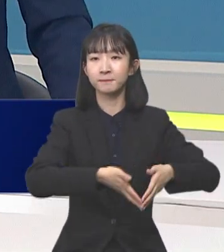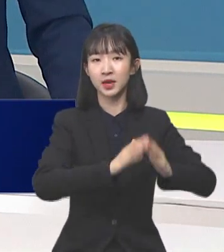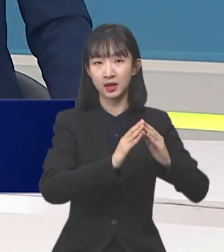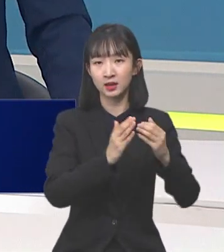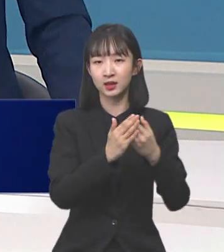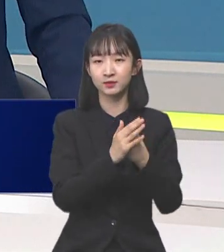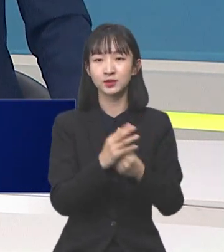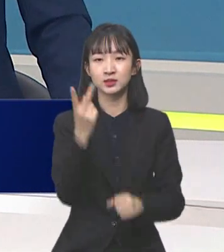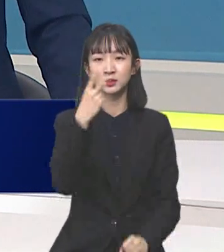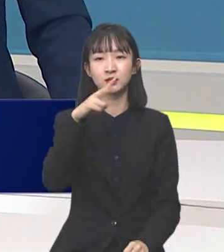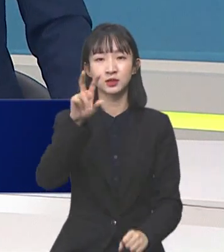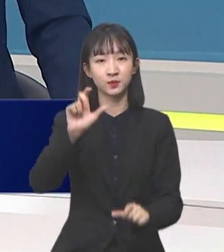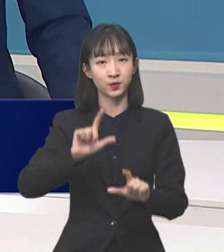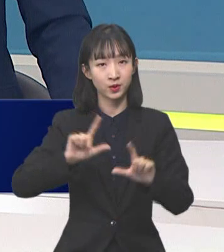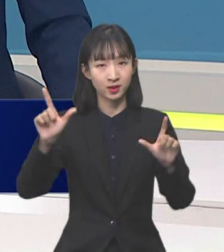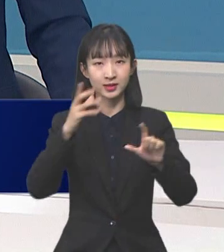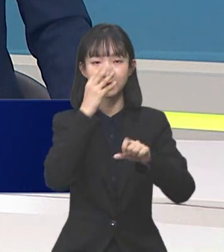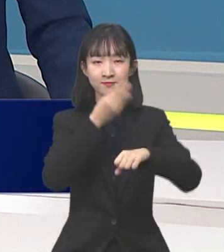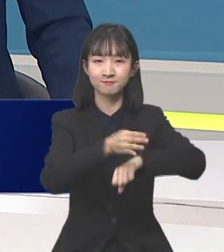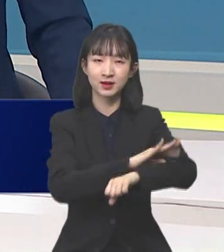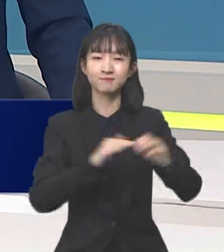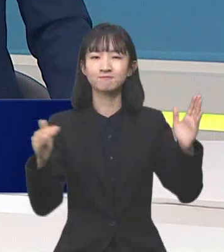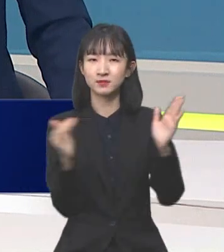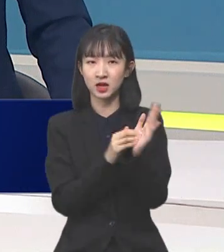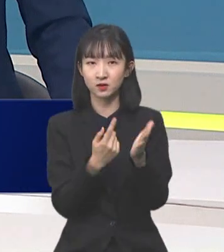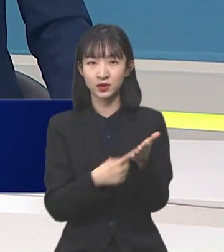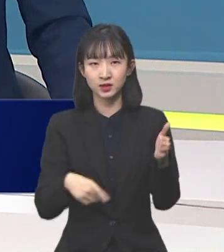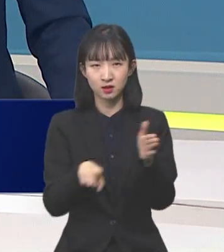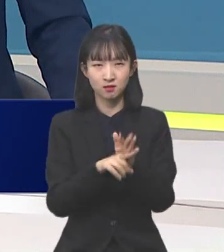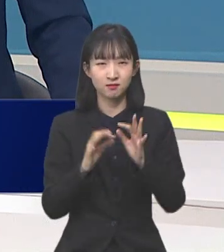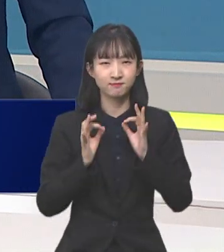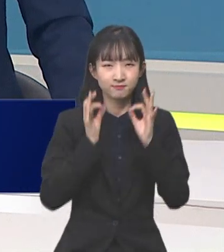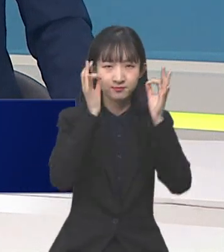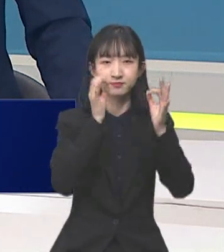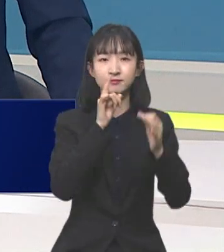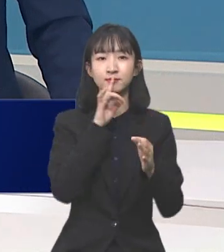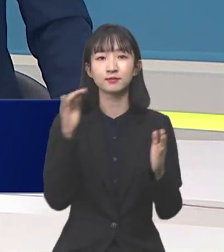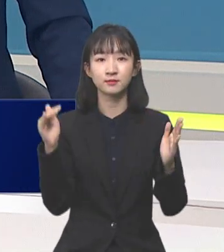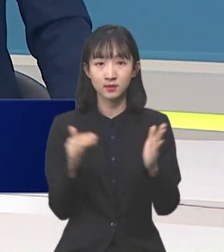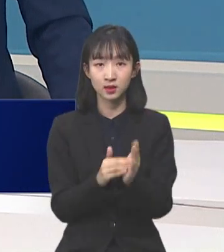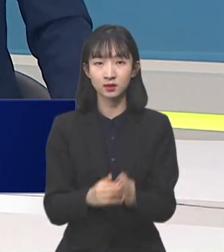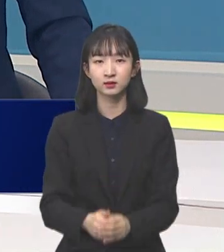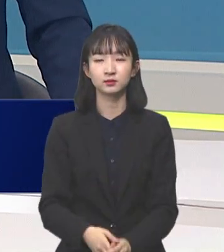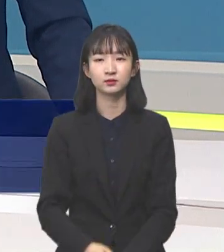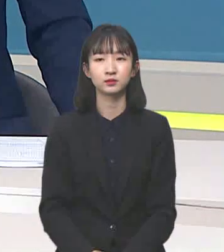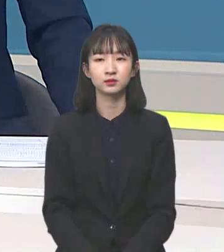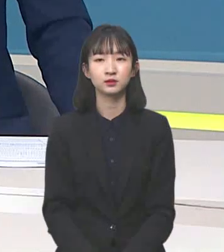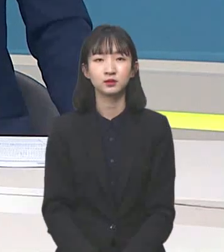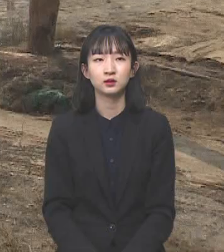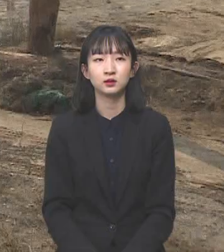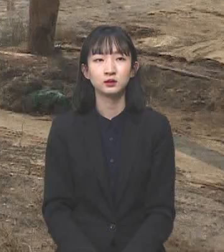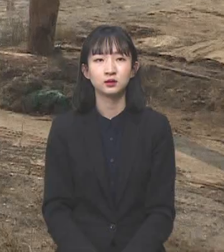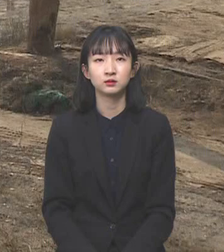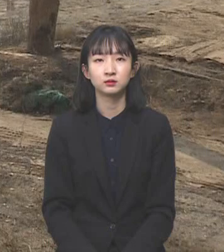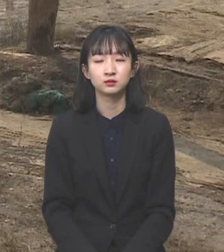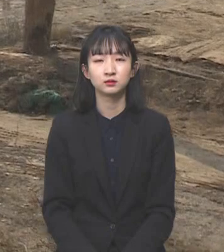2025년 메리츠 사용 중요 를 위해 내 모든 수단을 동원하게 따고 밝혔습니다 배성민 기자 입니다